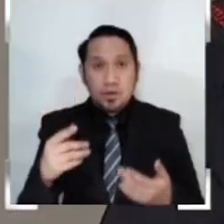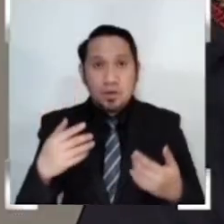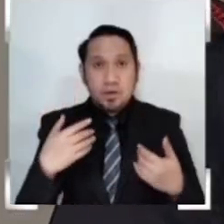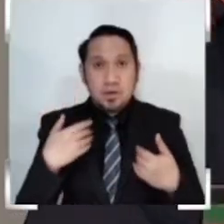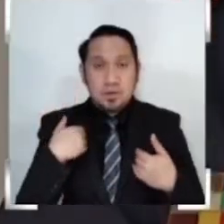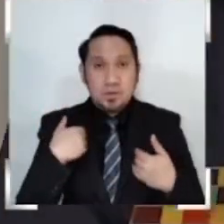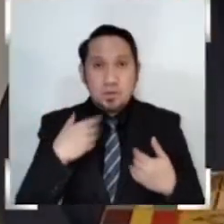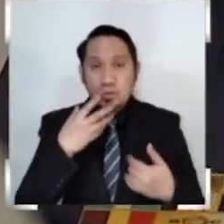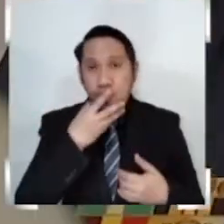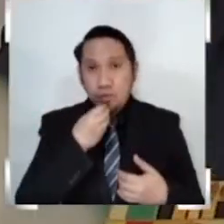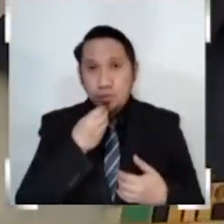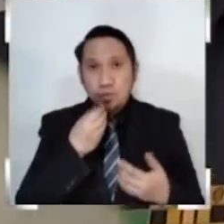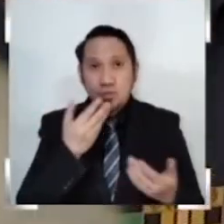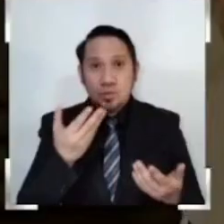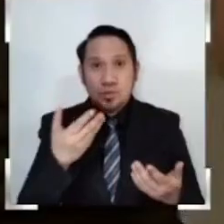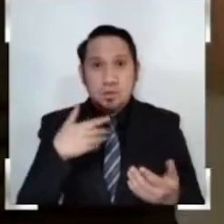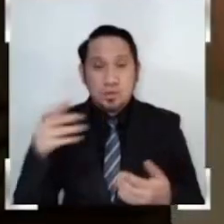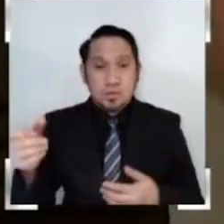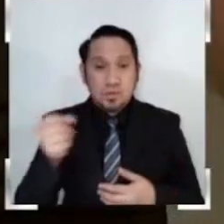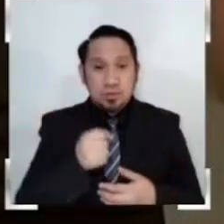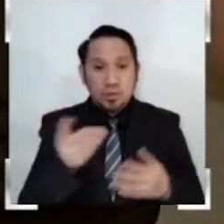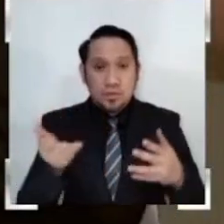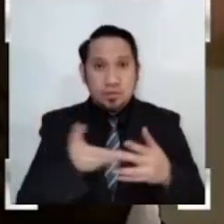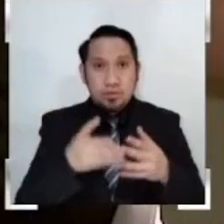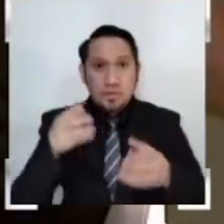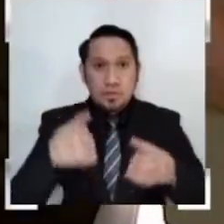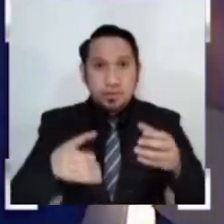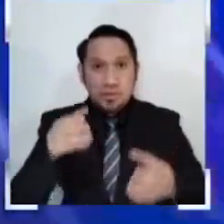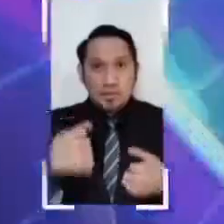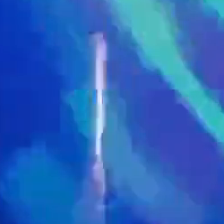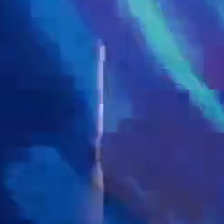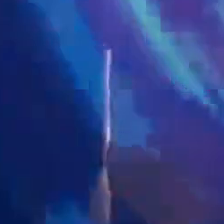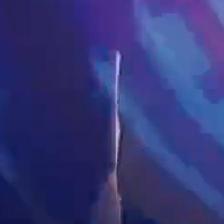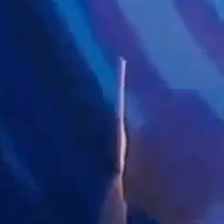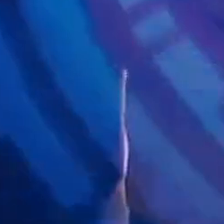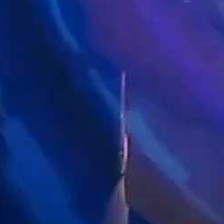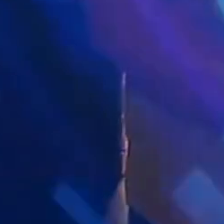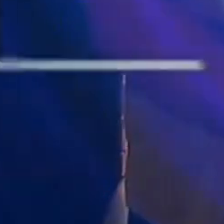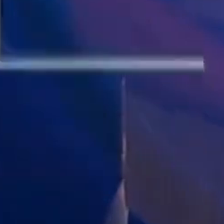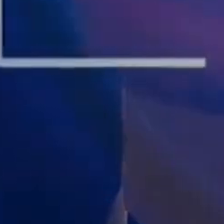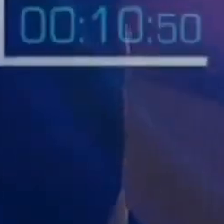suspect at nasampahan na rin ng kaso. Ako si Emil Sumangil, ang inyong saksi.